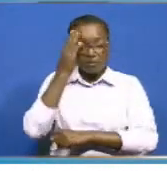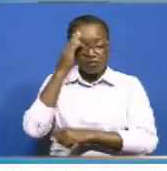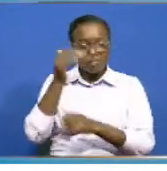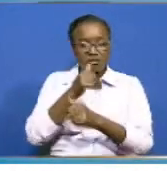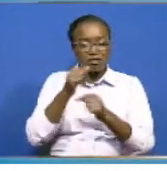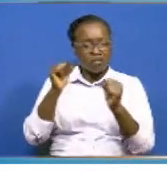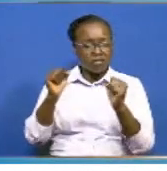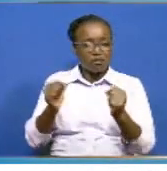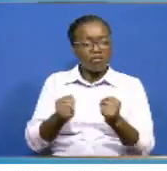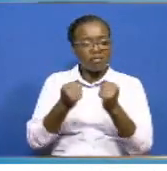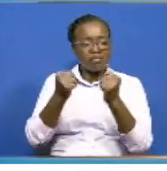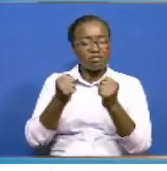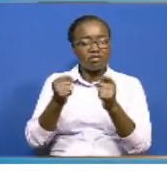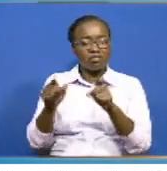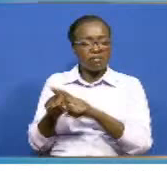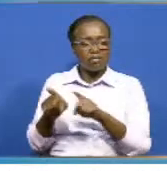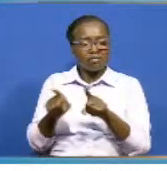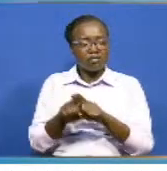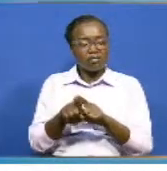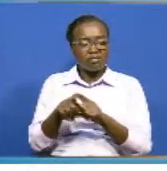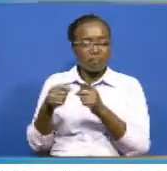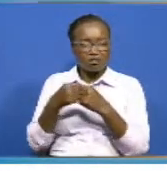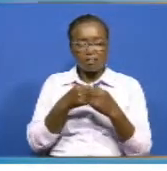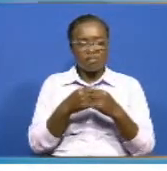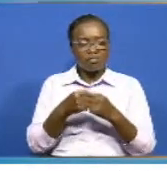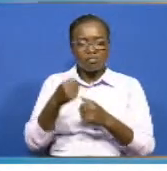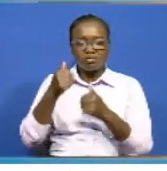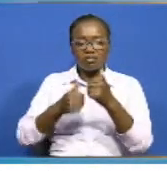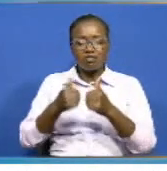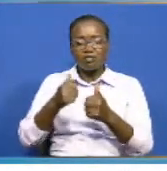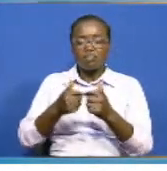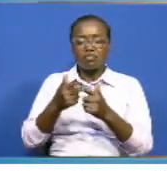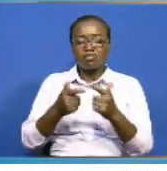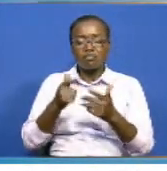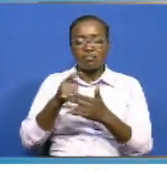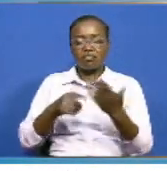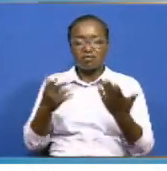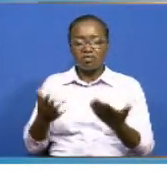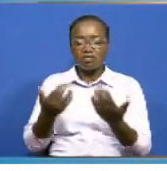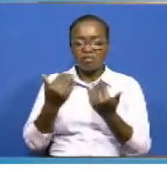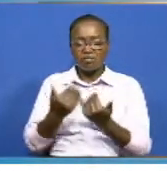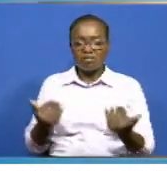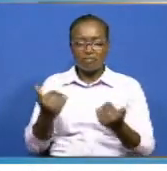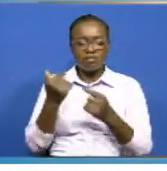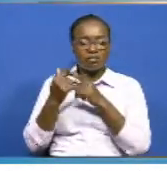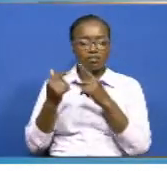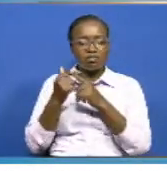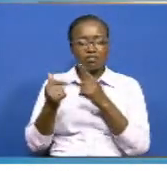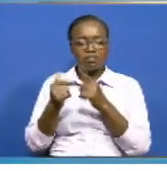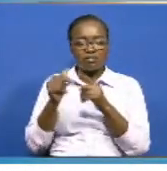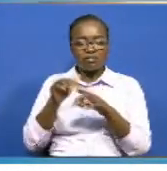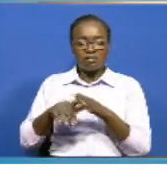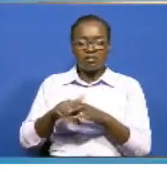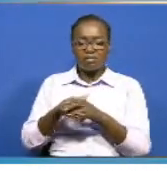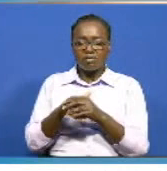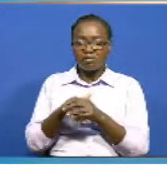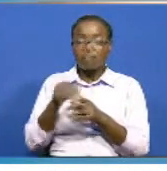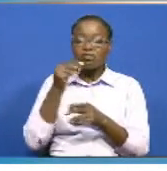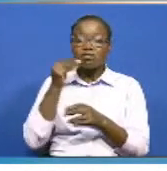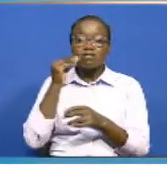eneo salama, na sasa hivi mwalimu ana changamoto ipi kutokana na yale ambayo huyu mtoto amepitia katika kipindi chote alipokuwa pale